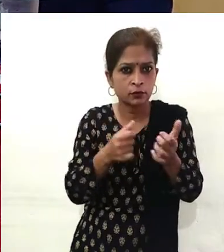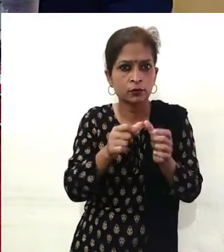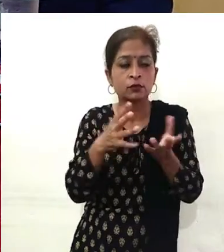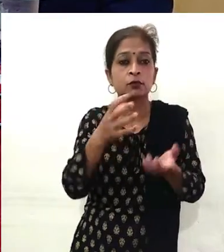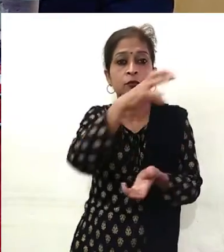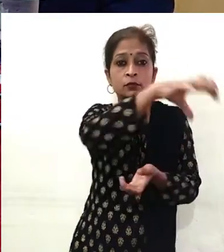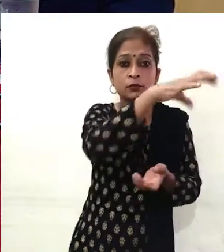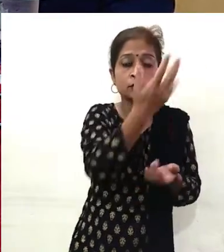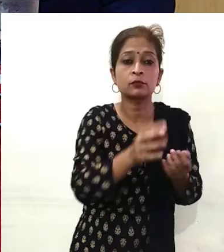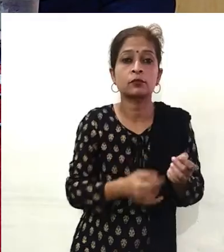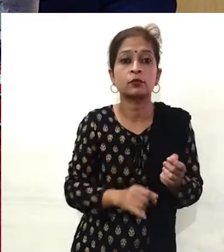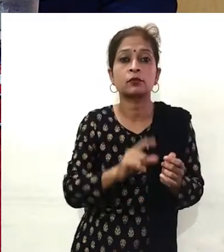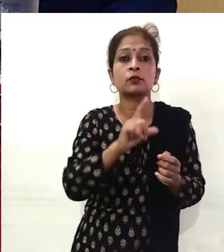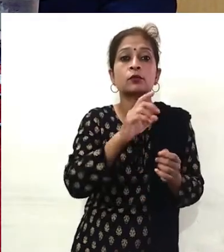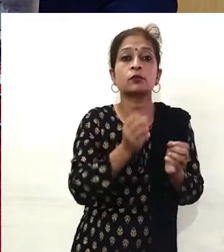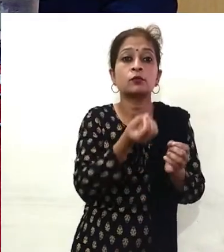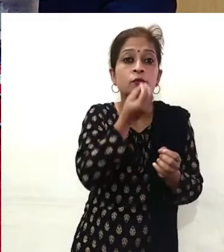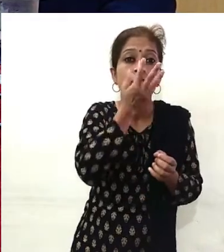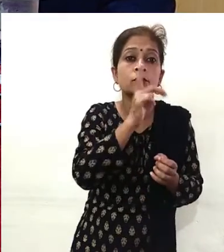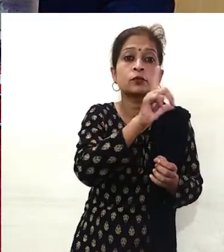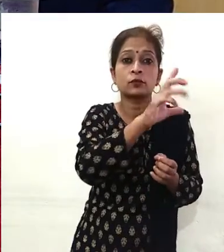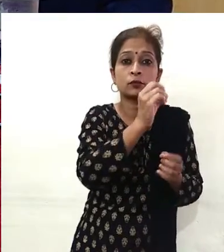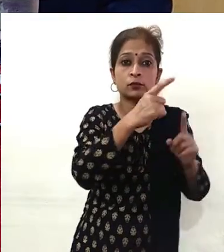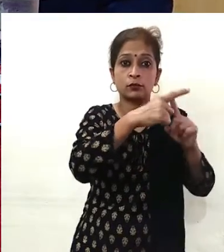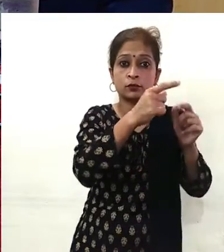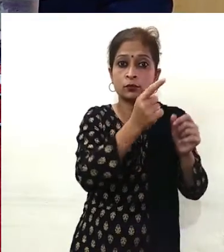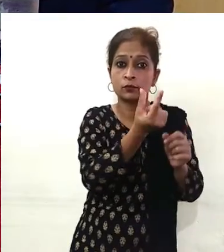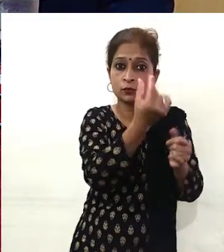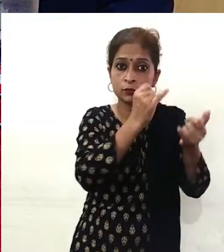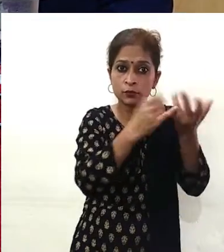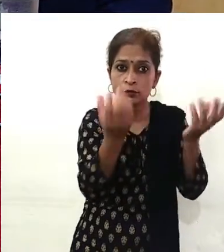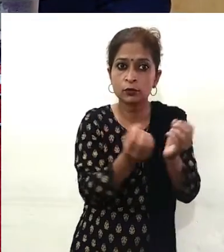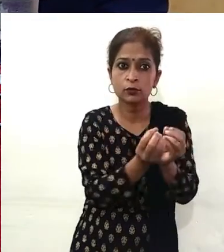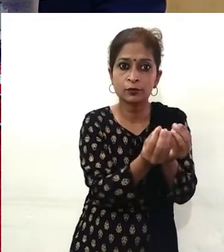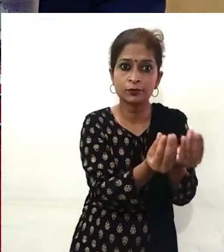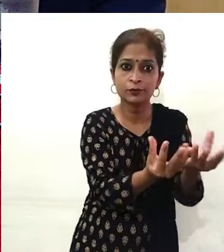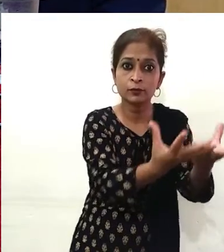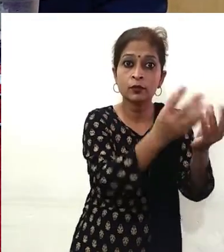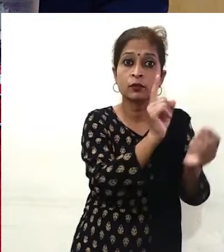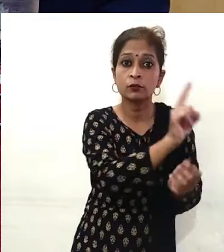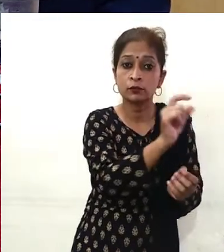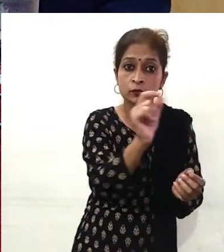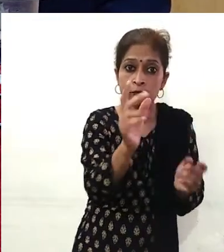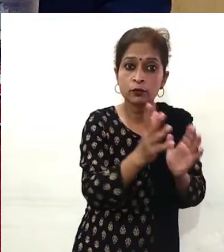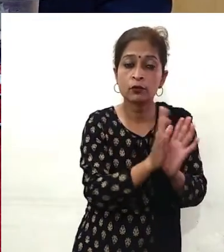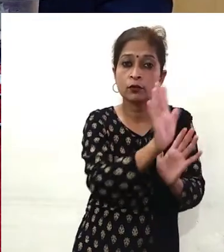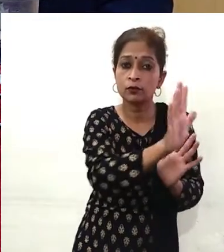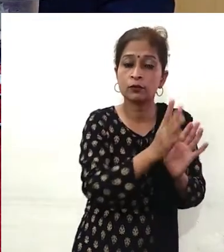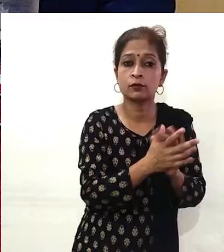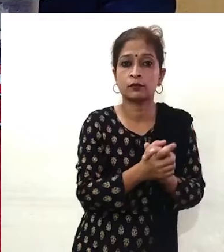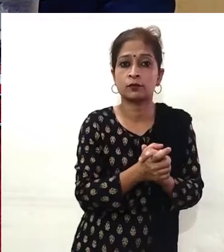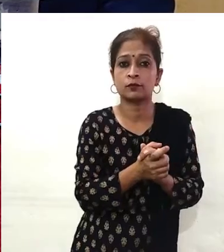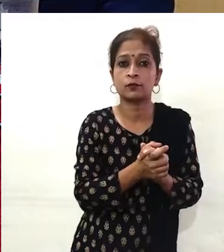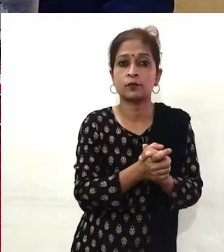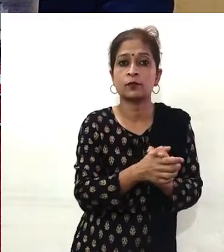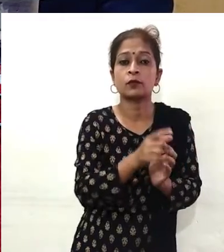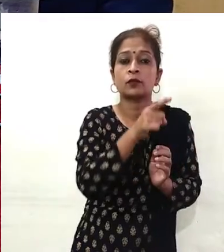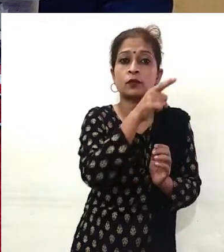पंखुड़ियों वाला कमल खिलता है। ध्यानम नीलाद्रौ शंख मध्य शतदल कमले